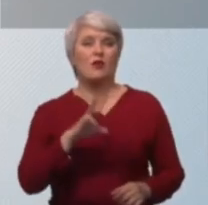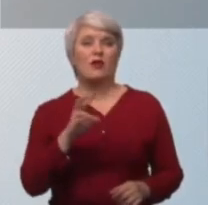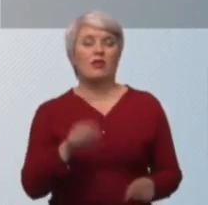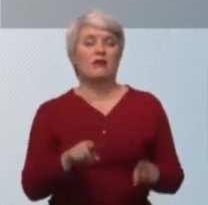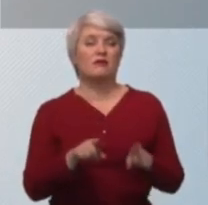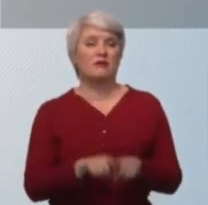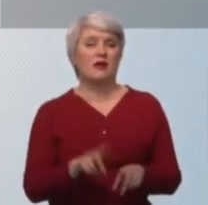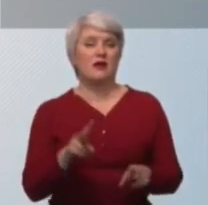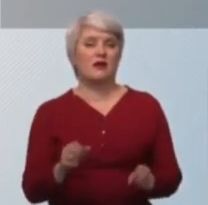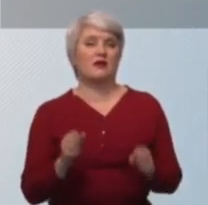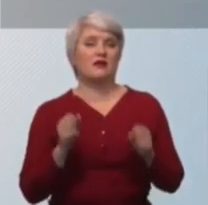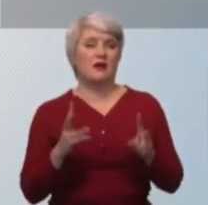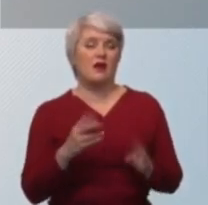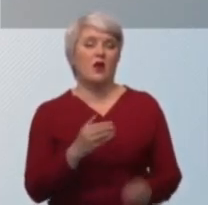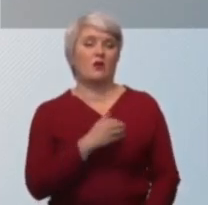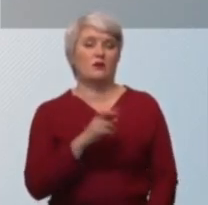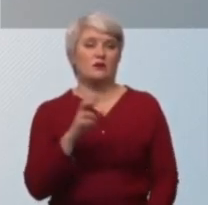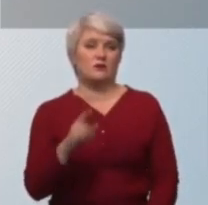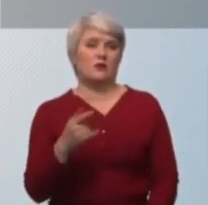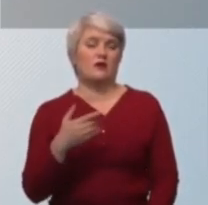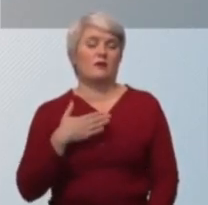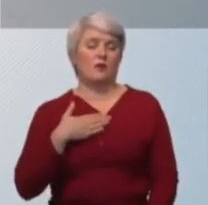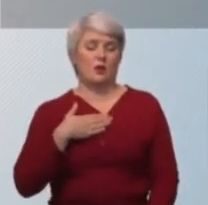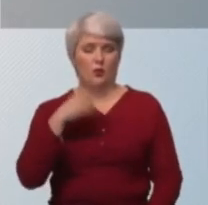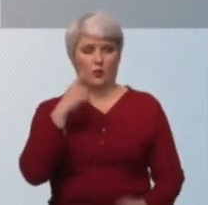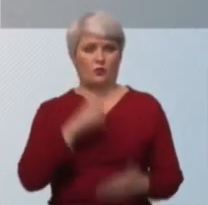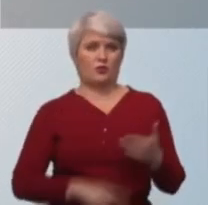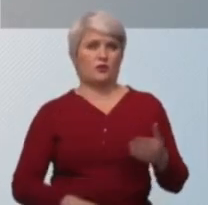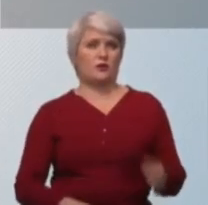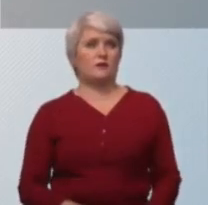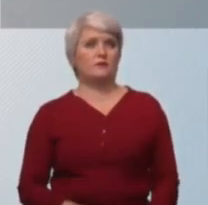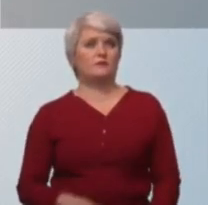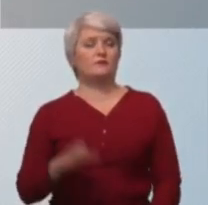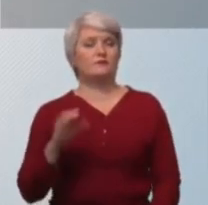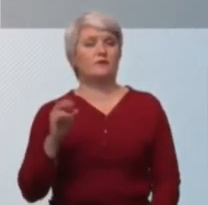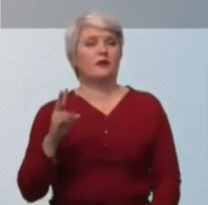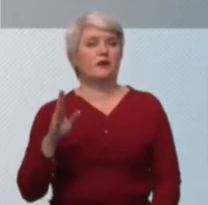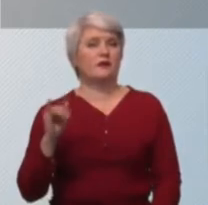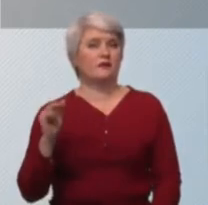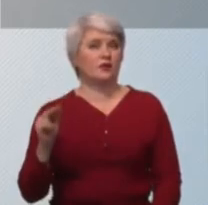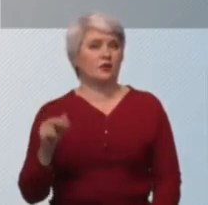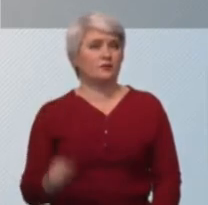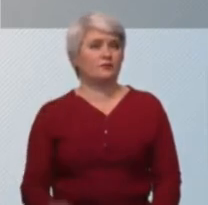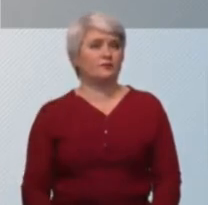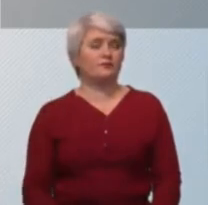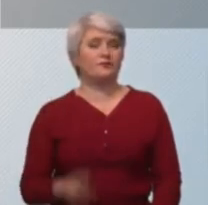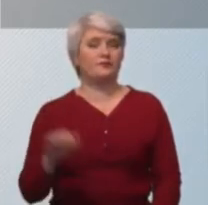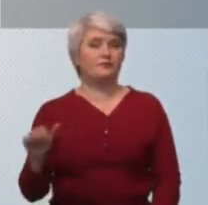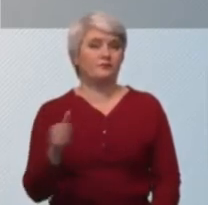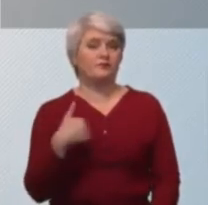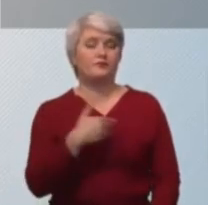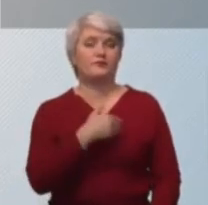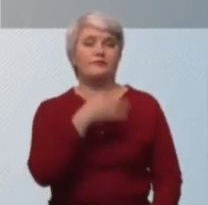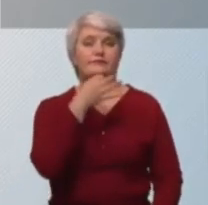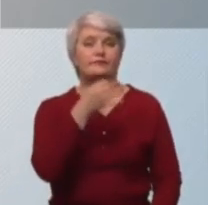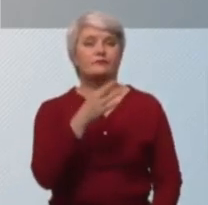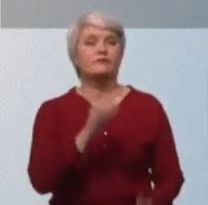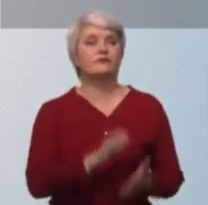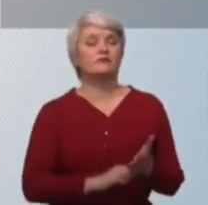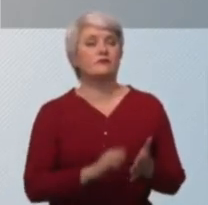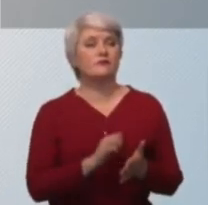так, как хотелось бы. Это мое убеждение. Олександр Сенкевич. Ну, во-первых, я хотел бы сказать по